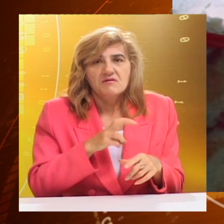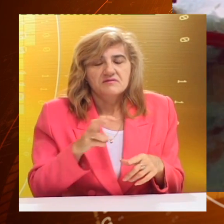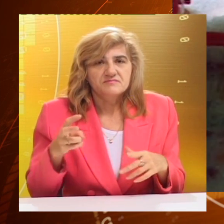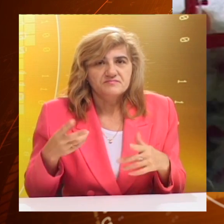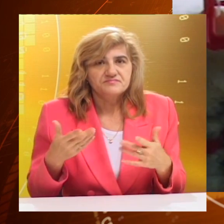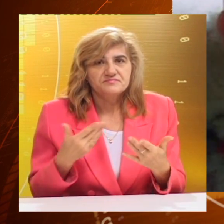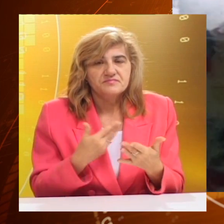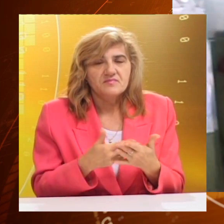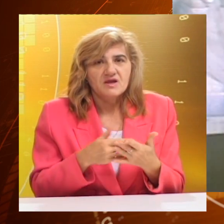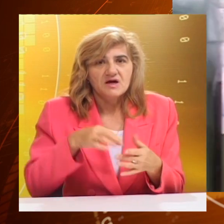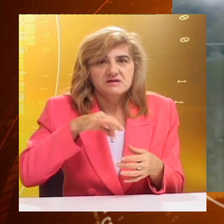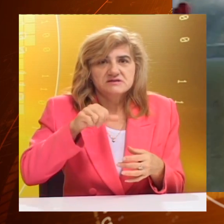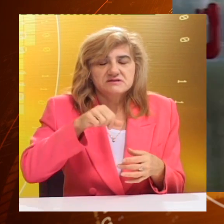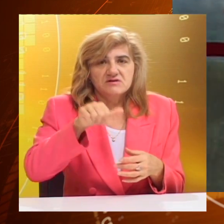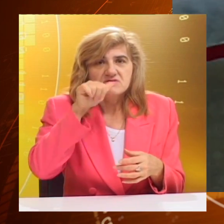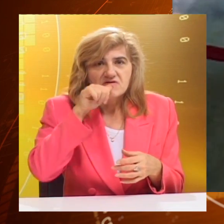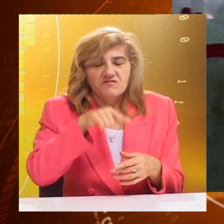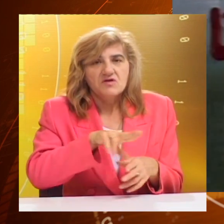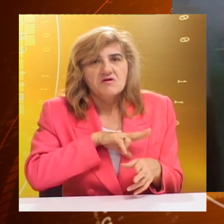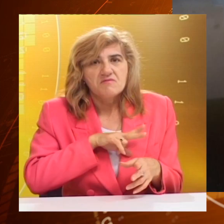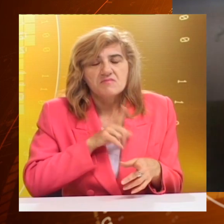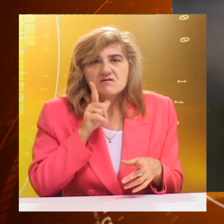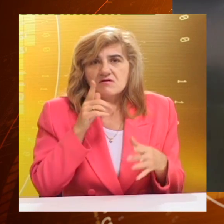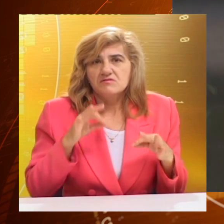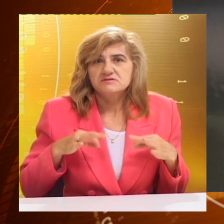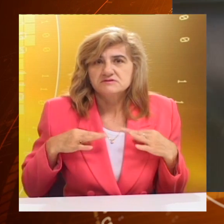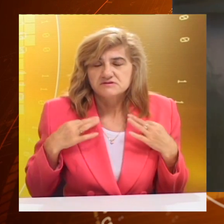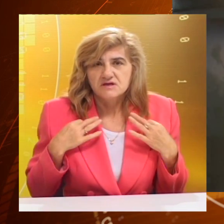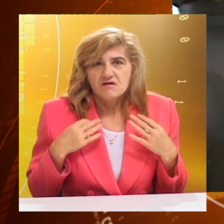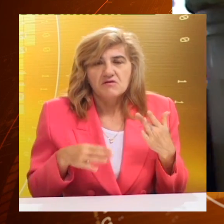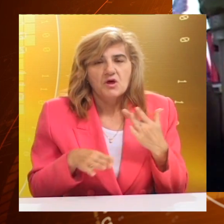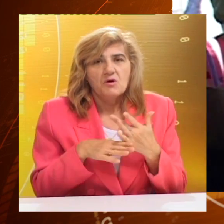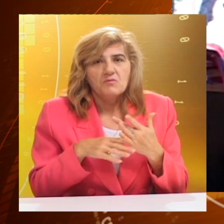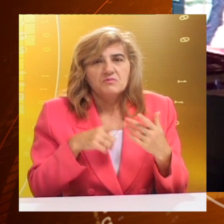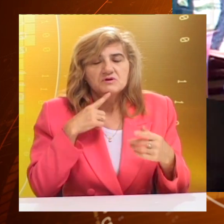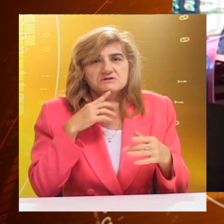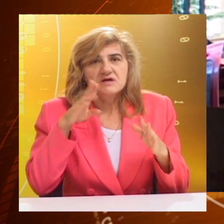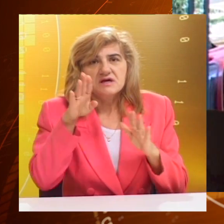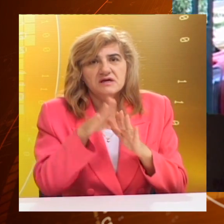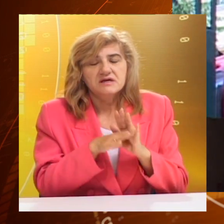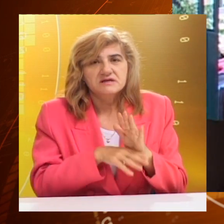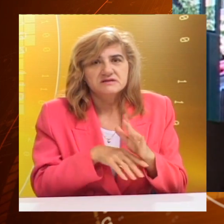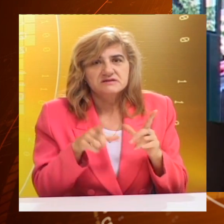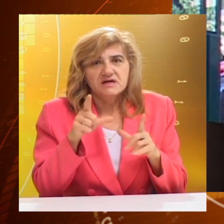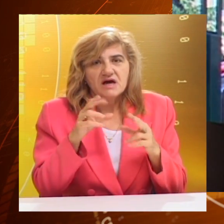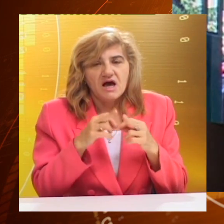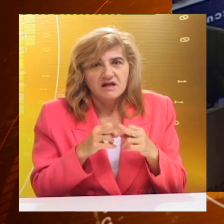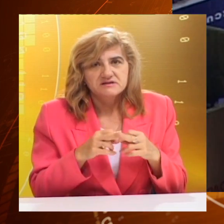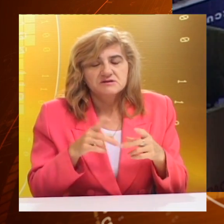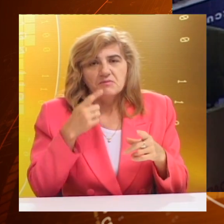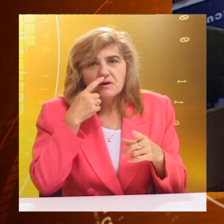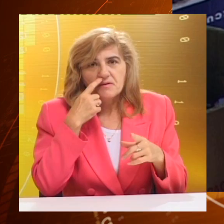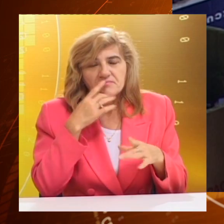kao salata, ali i prilog. Za rasol od kiselog kupusa se veruje da ima lekovita svojstva, da pomaže osobama sa niskim nivoom kalcijuma